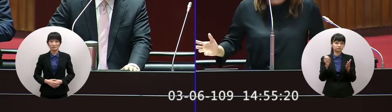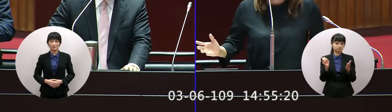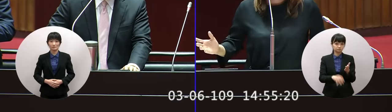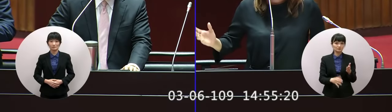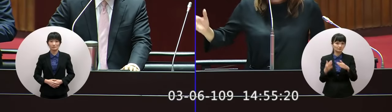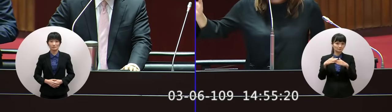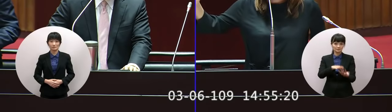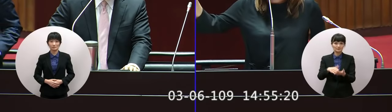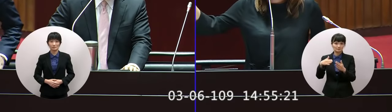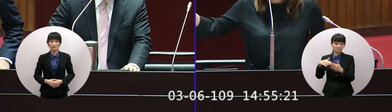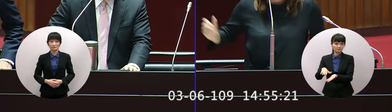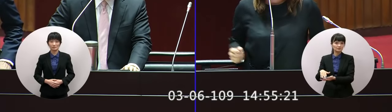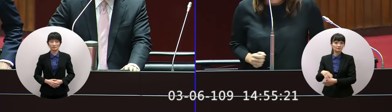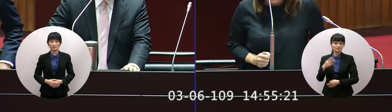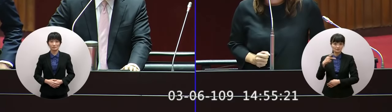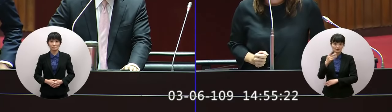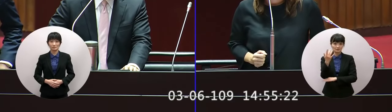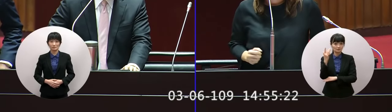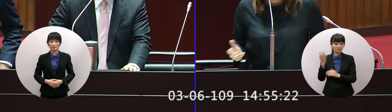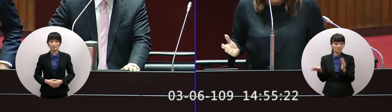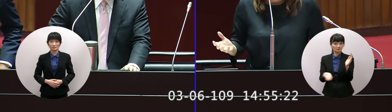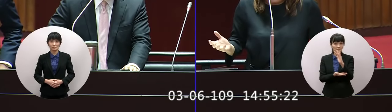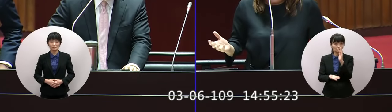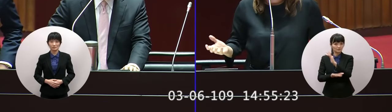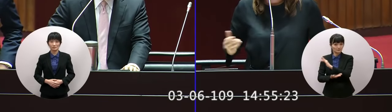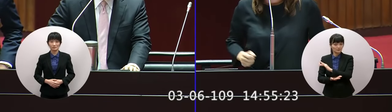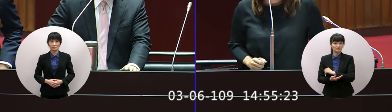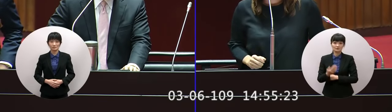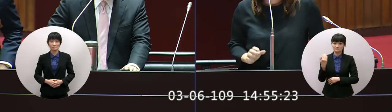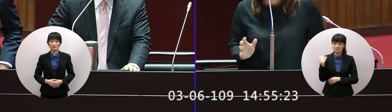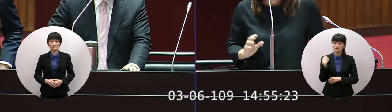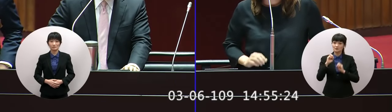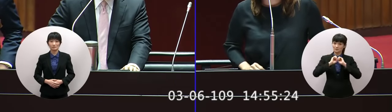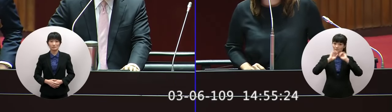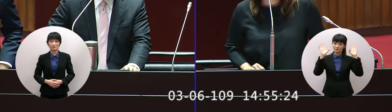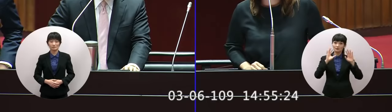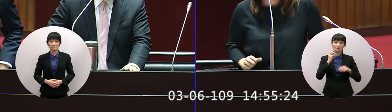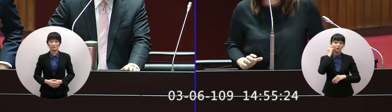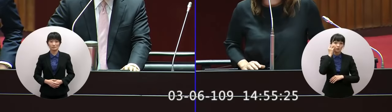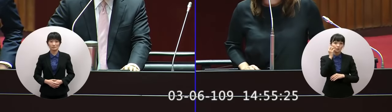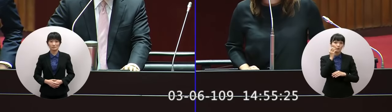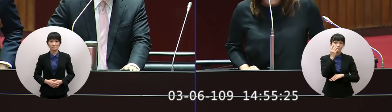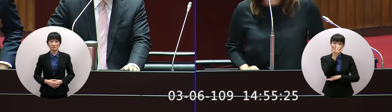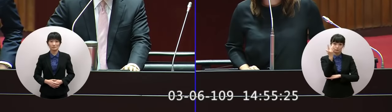因为以前说种果树可以，后来又说种果树不是造